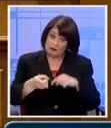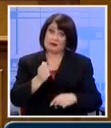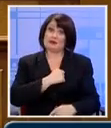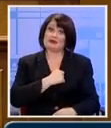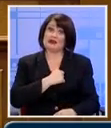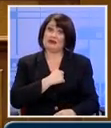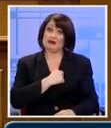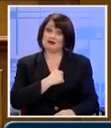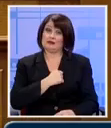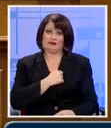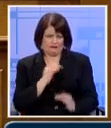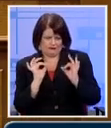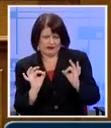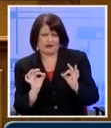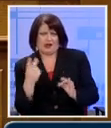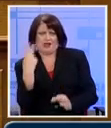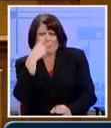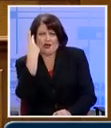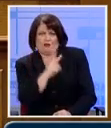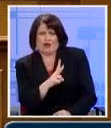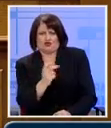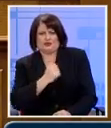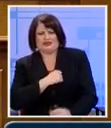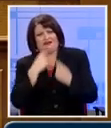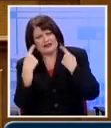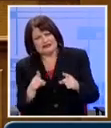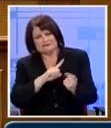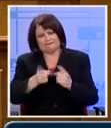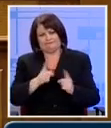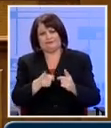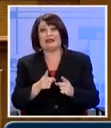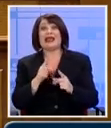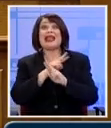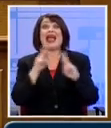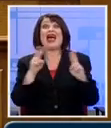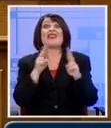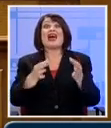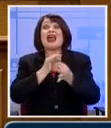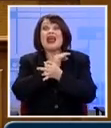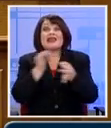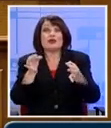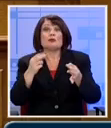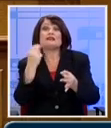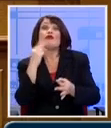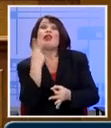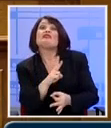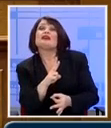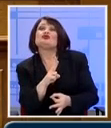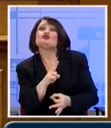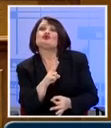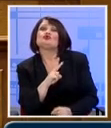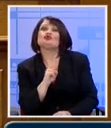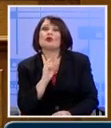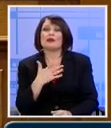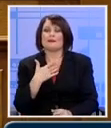Τσίπρας? Ασφαλώς και έχει. Αλλά να το πει καθαρά από εδώ, να τα ακούσουν και δικοί του. Όχι να τους